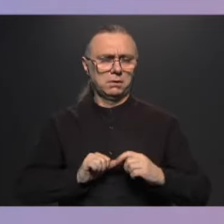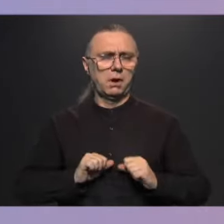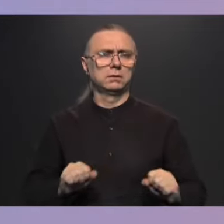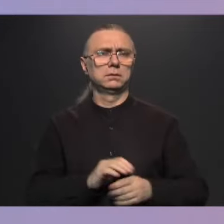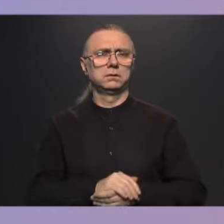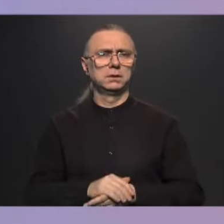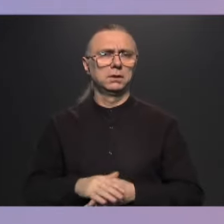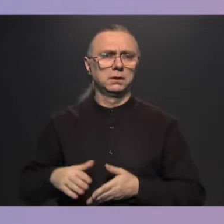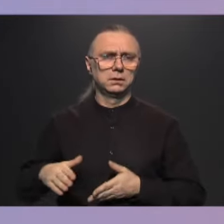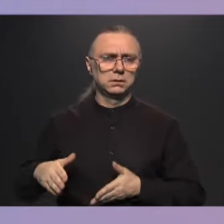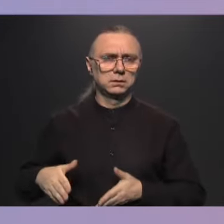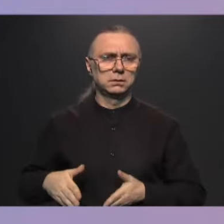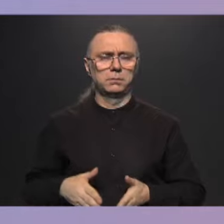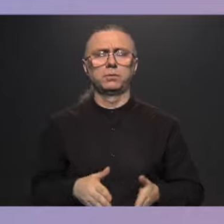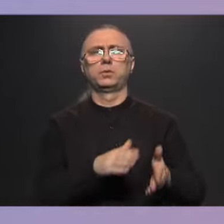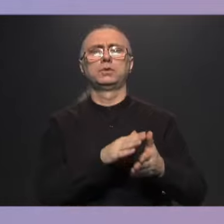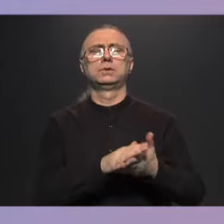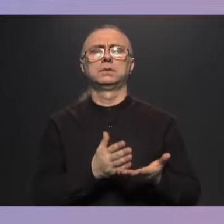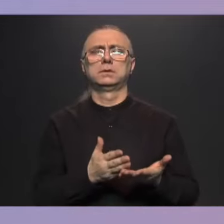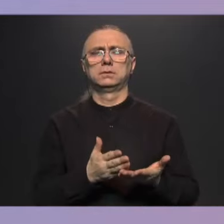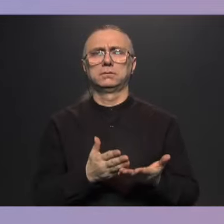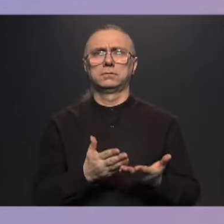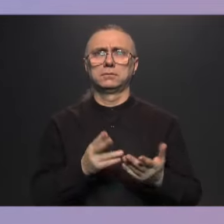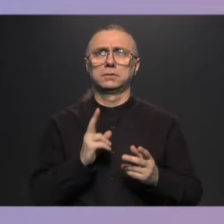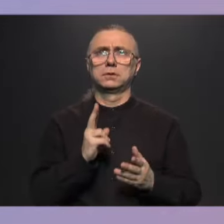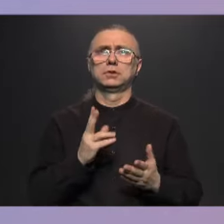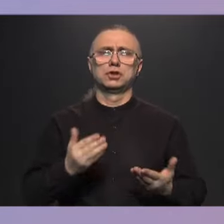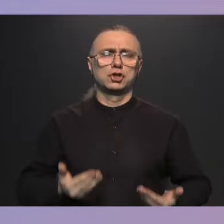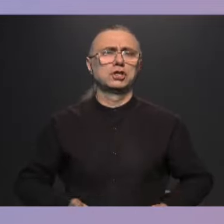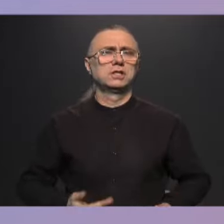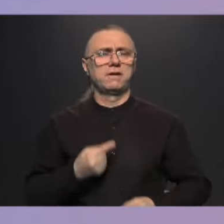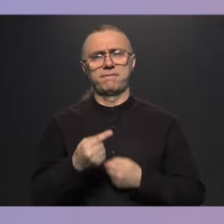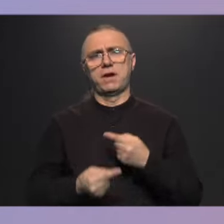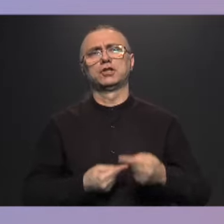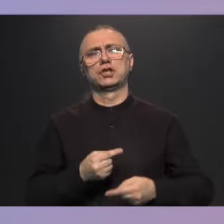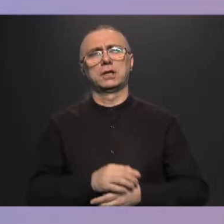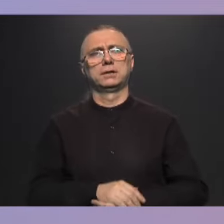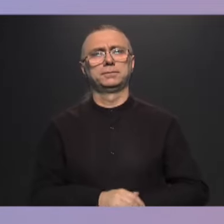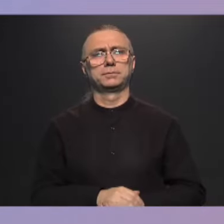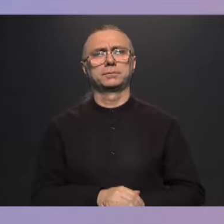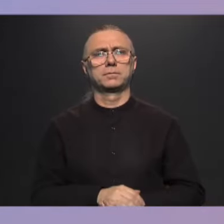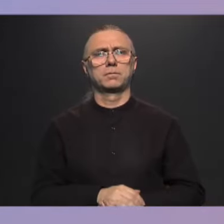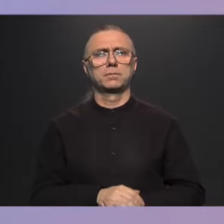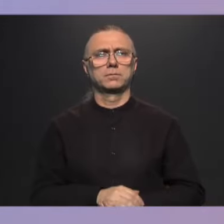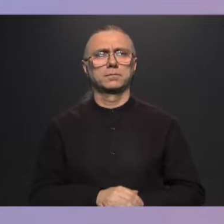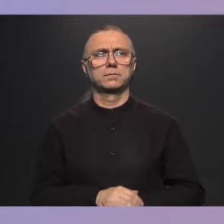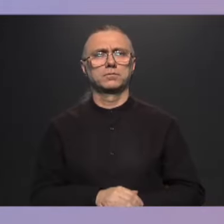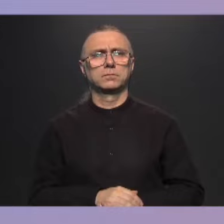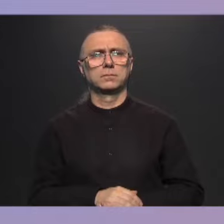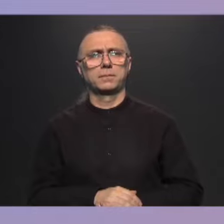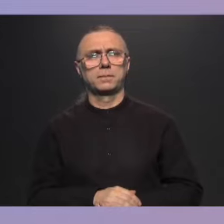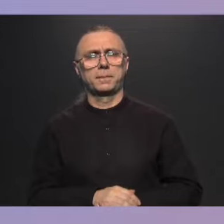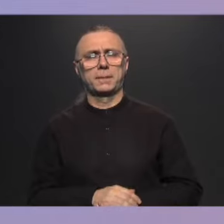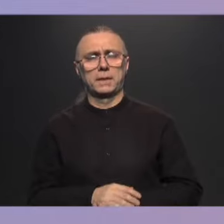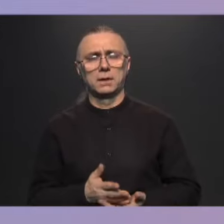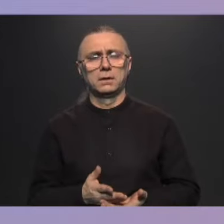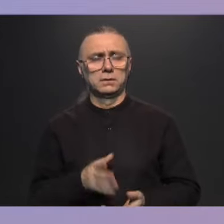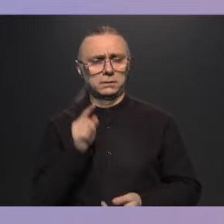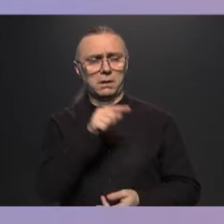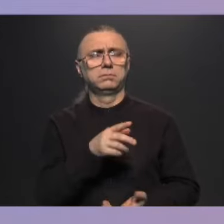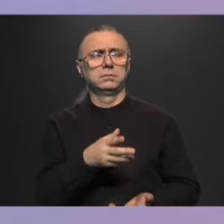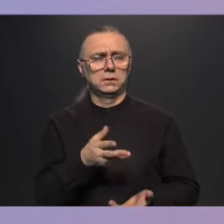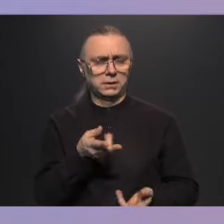в жизнь вечную, возможно. Возможно. Мы все прекрасно понимаем, не надо думать, что там никто не гибнет, естественно,